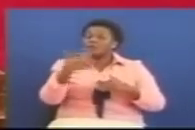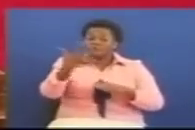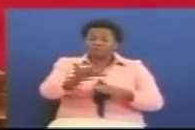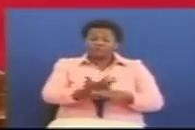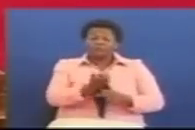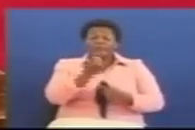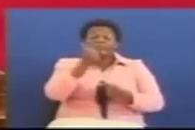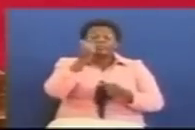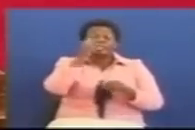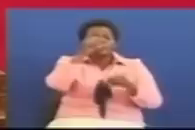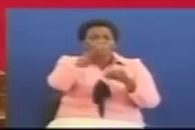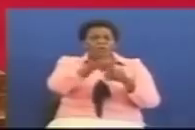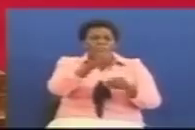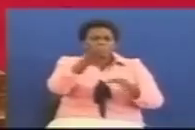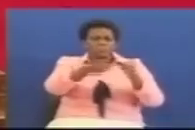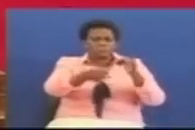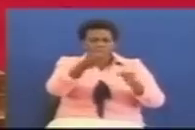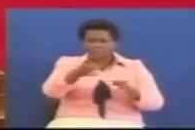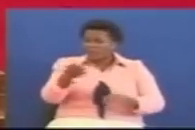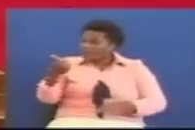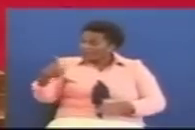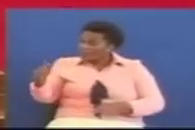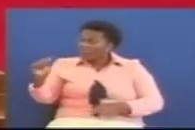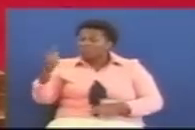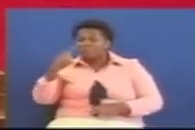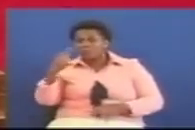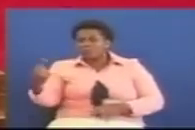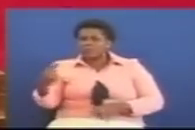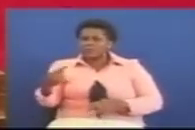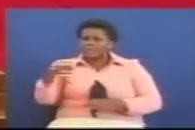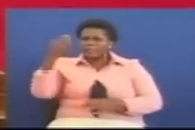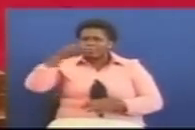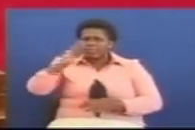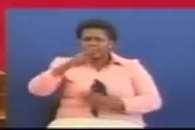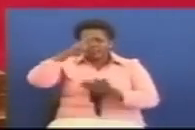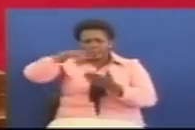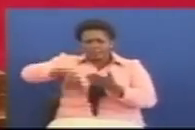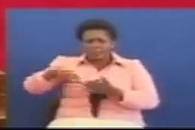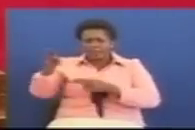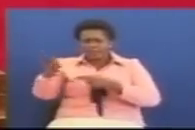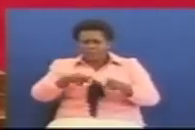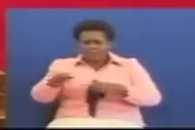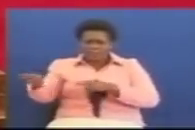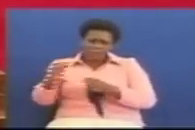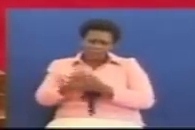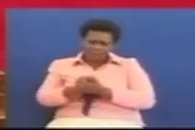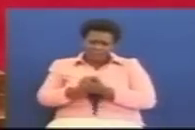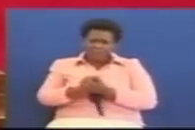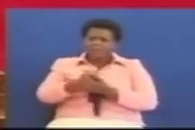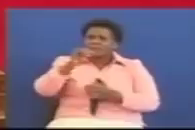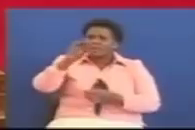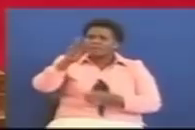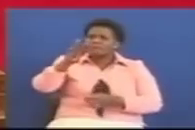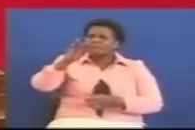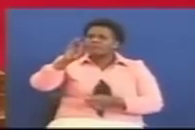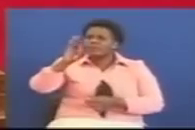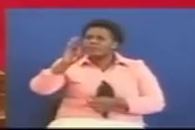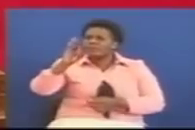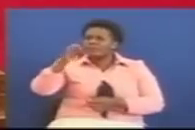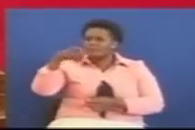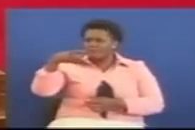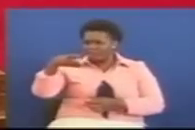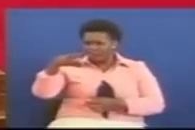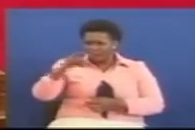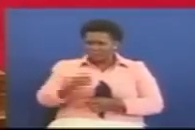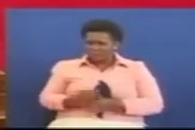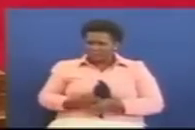Bunge, mlishuhudia serikali ikisaini mkataba na World Food Program kwa upande wa zao la mahindi kwa wakulima wetu,